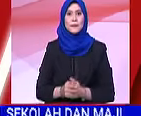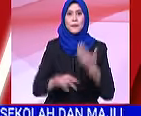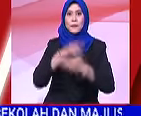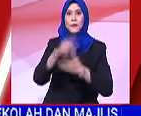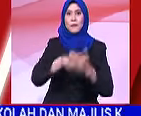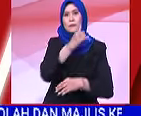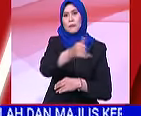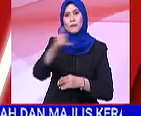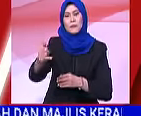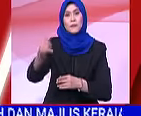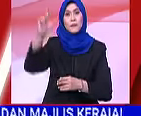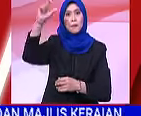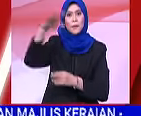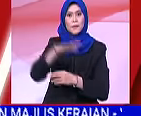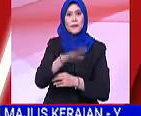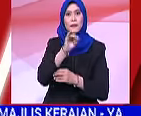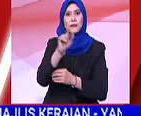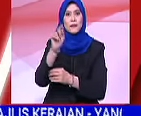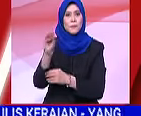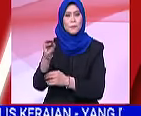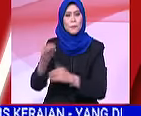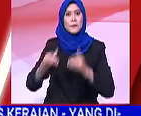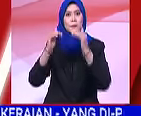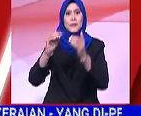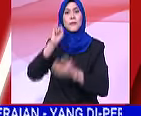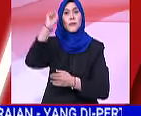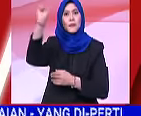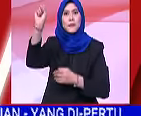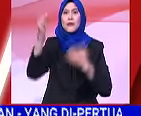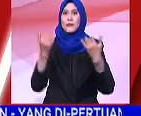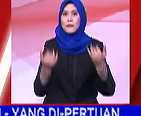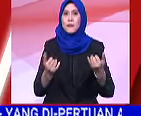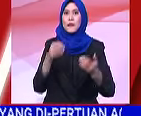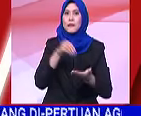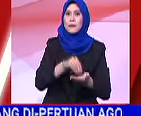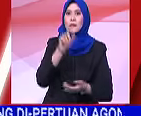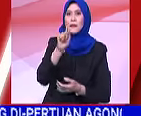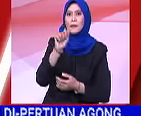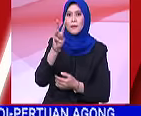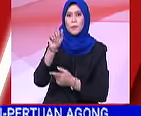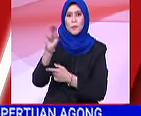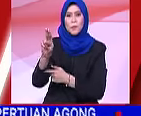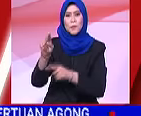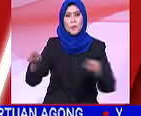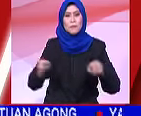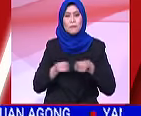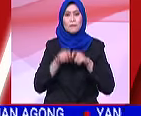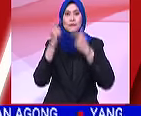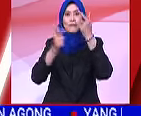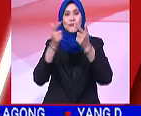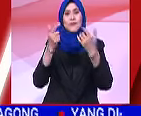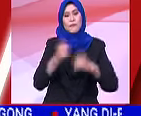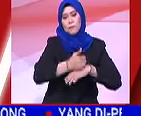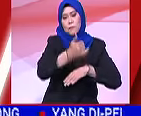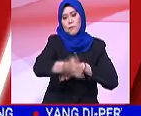Program Jelajah Ramadan RTM 2021 peringkat Sabah kini berada di Tawau, iaitu destinasi ketiga selepas